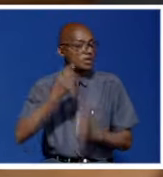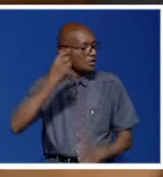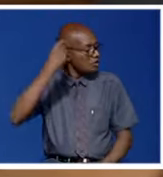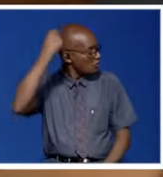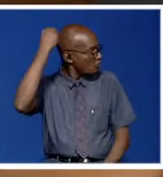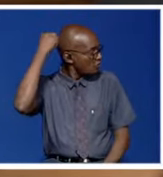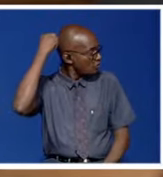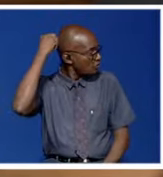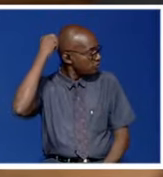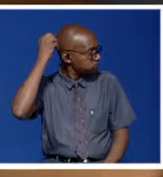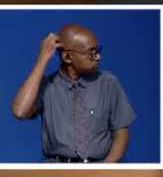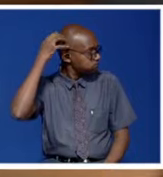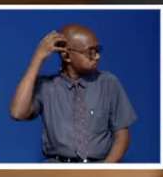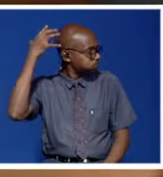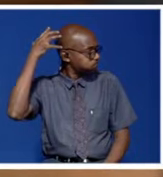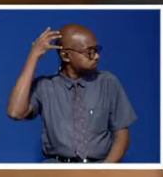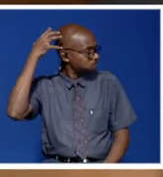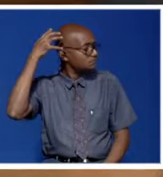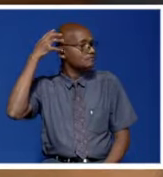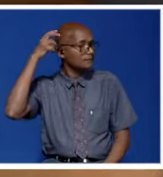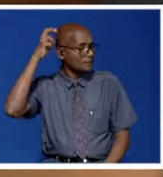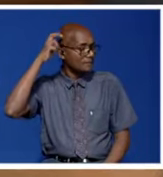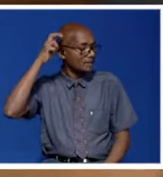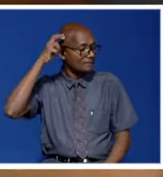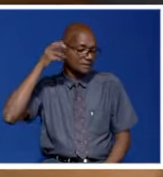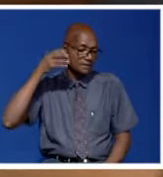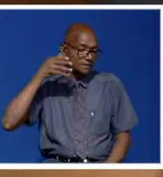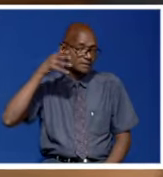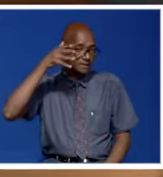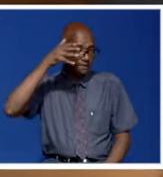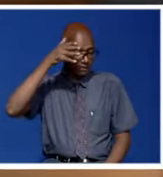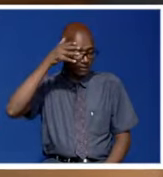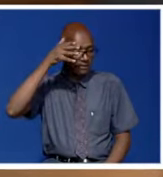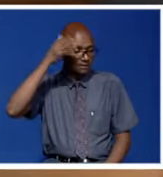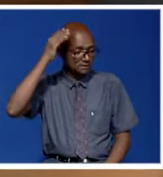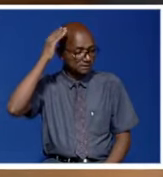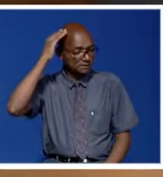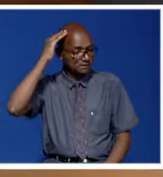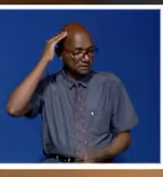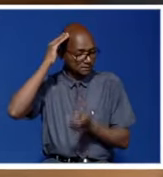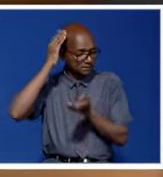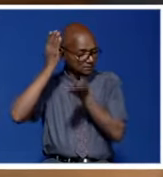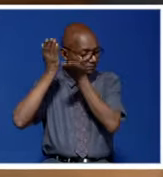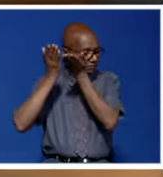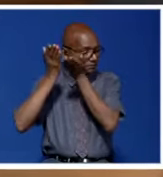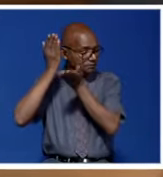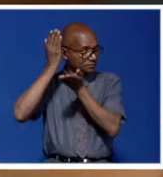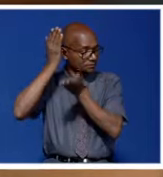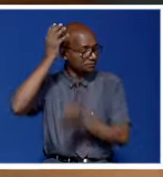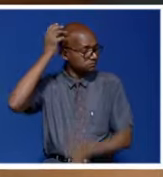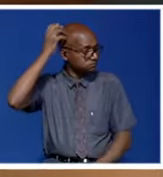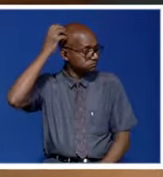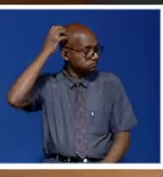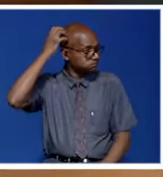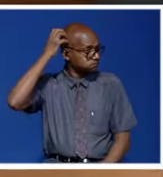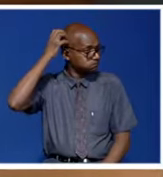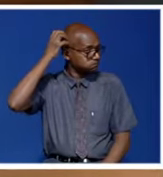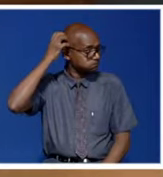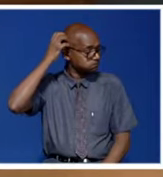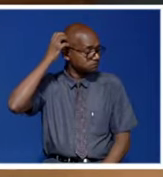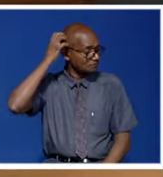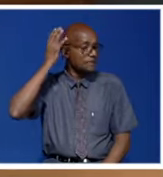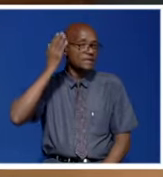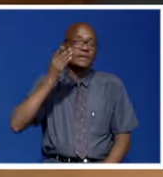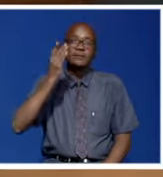pa kwenda, unatafuta njia ya ku, kwa kitaalamu tunasema kudecompensate, kwa utashuka sehemu ambayo